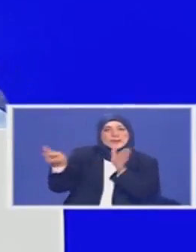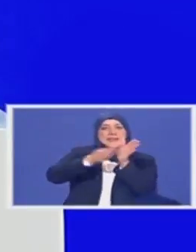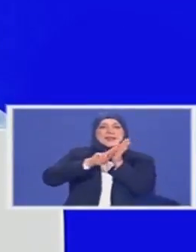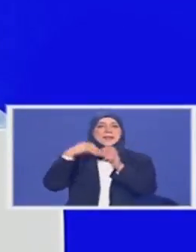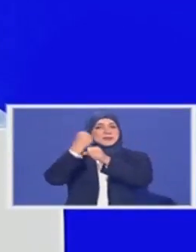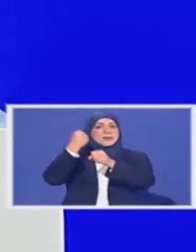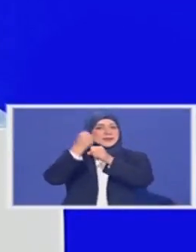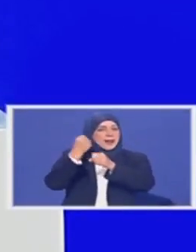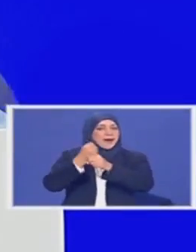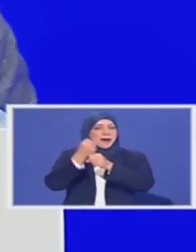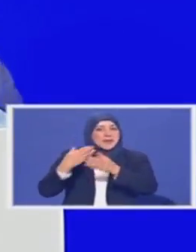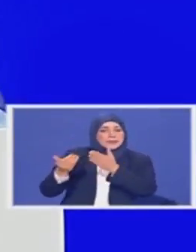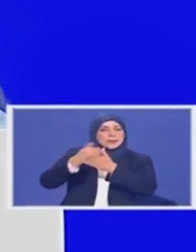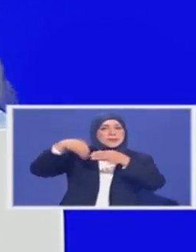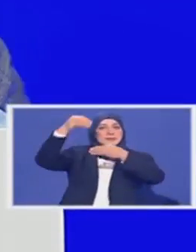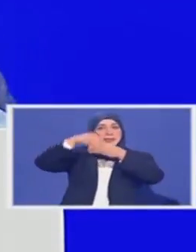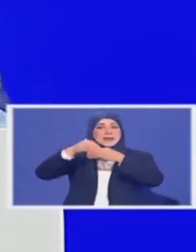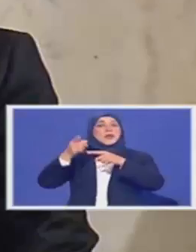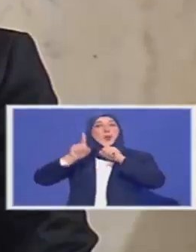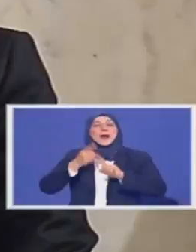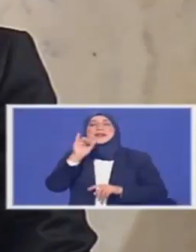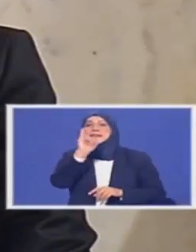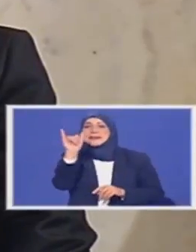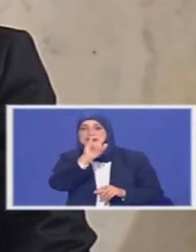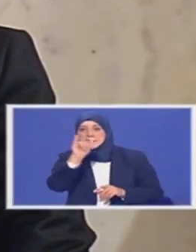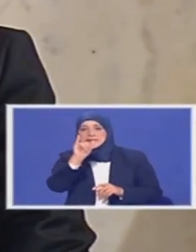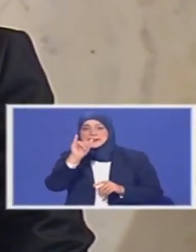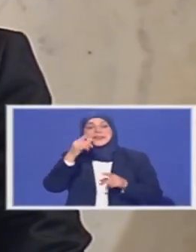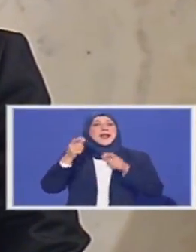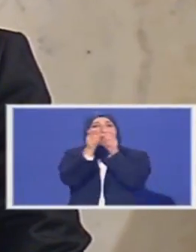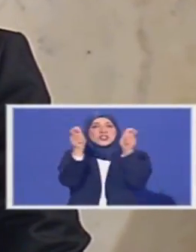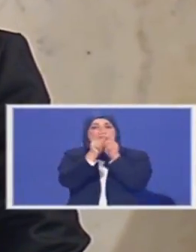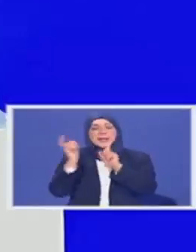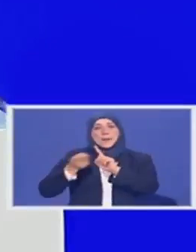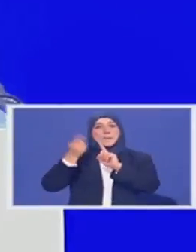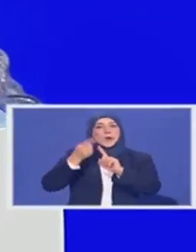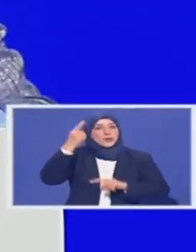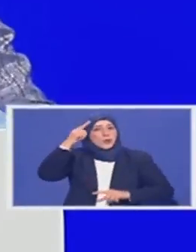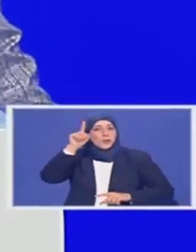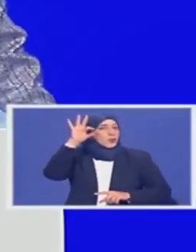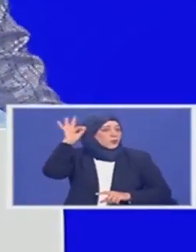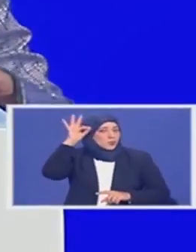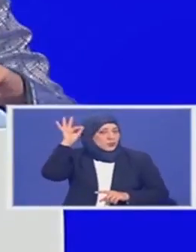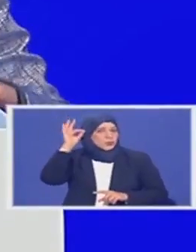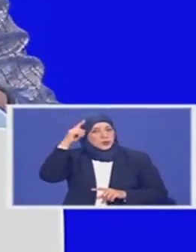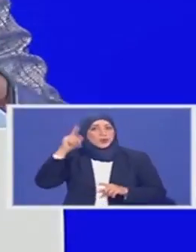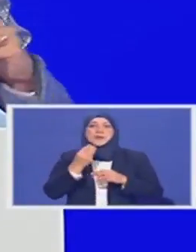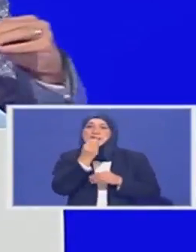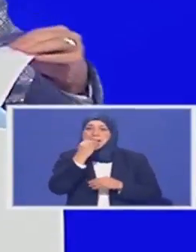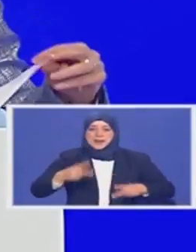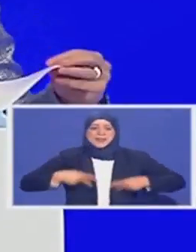النشاط الاقتصادي واستعادة القطاعات، خاصة الحيوية والقطاعات الحياتية